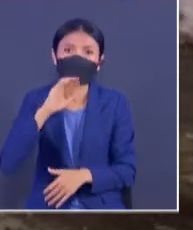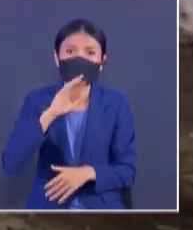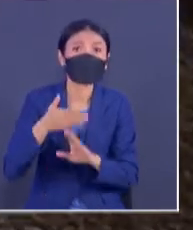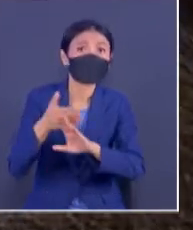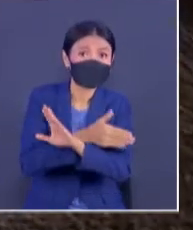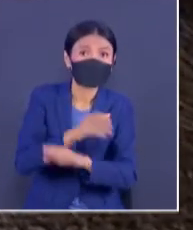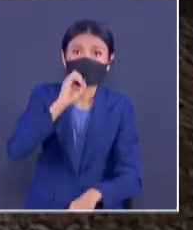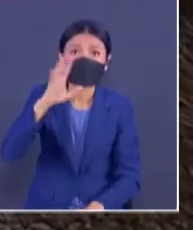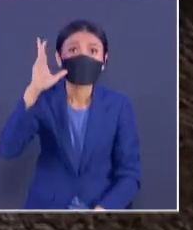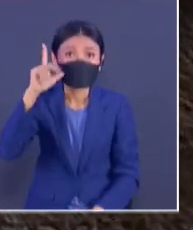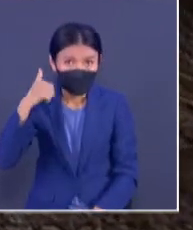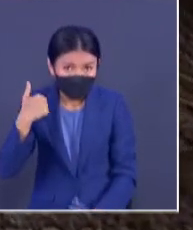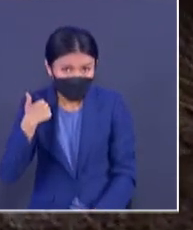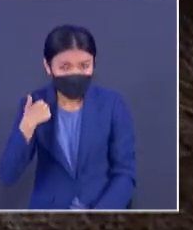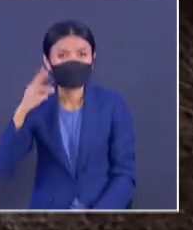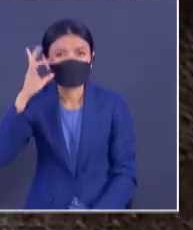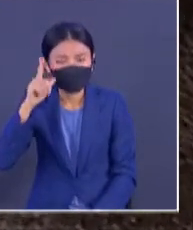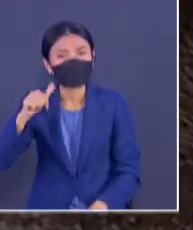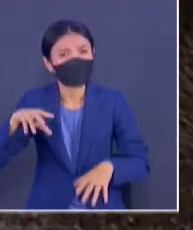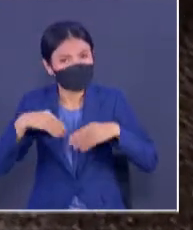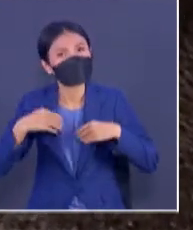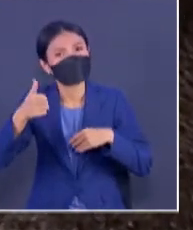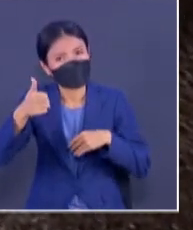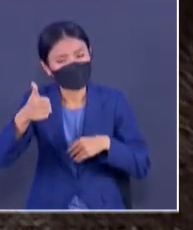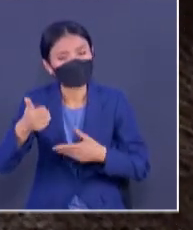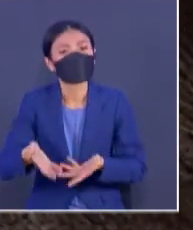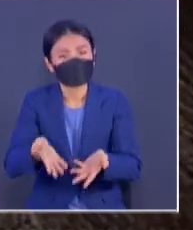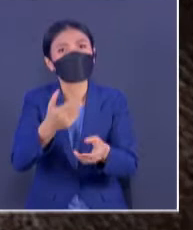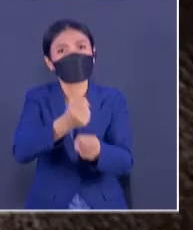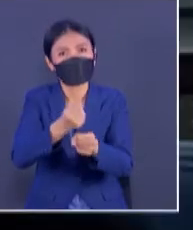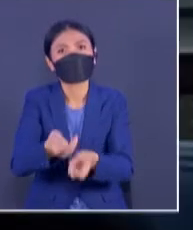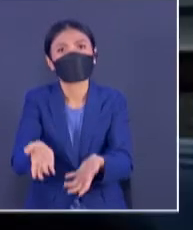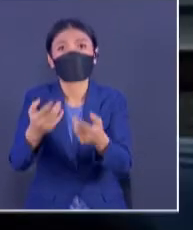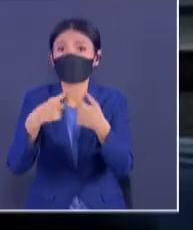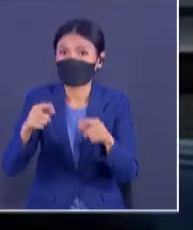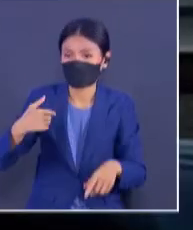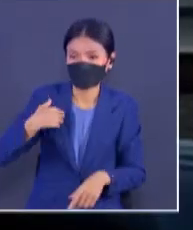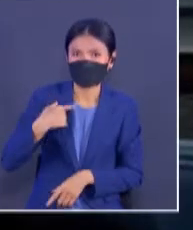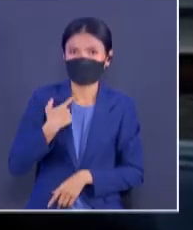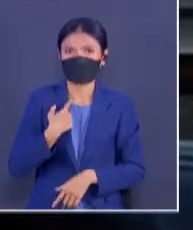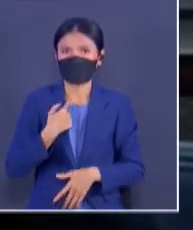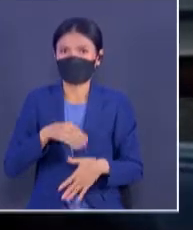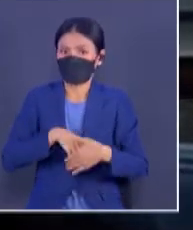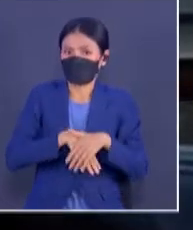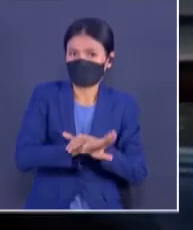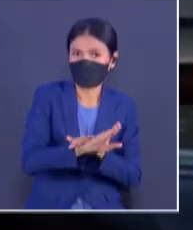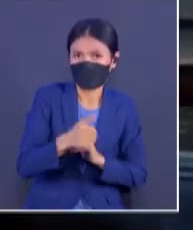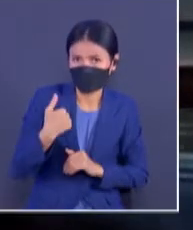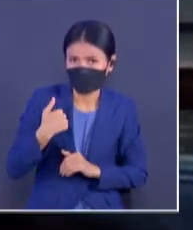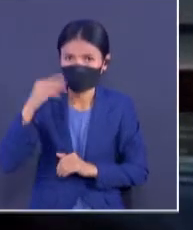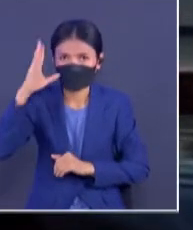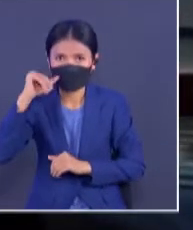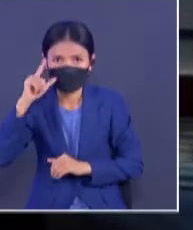บอกผู้ปกครองนะครับแล้วก็ยิ่งยอมให้เดินทางไปทำงานได้แต่ว่าบางคนเนี่ยไม่ได้บอกนะครับแอบผู้ปกครองไป